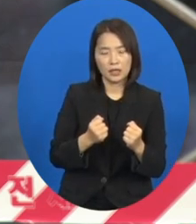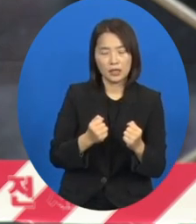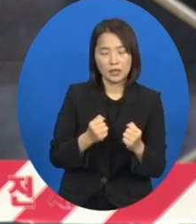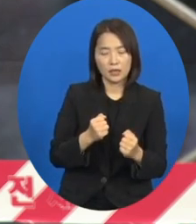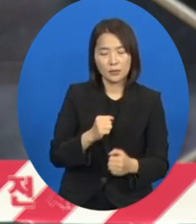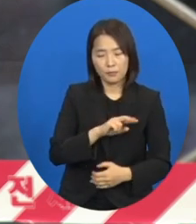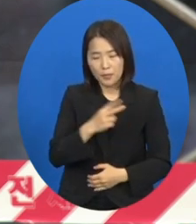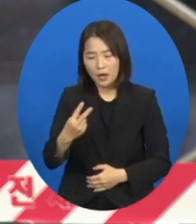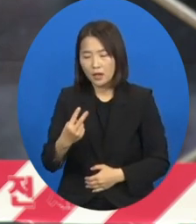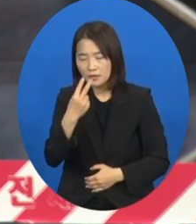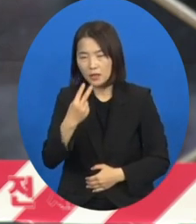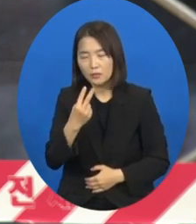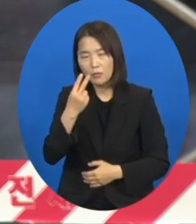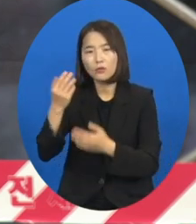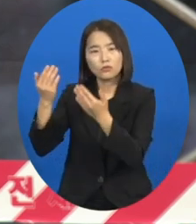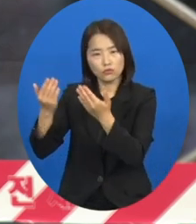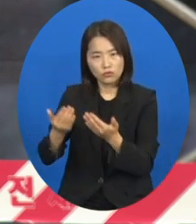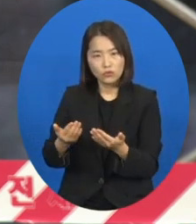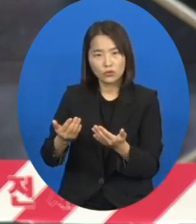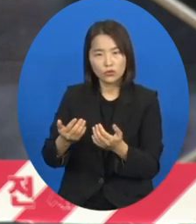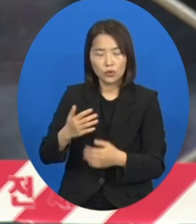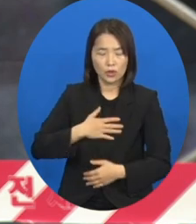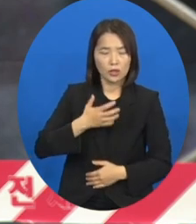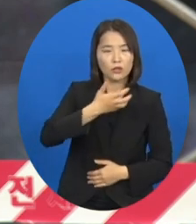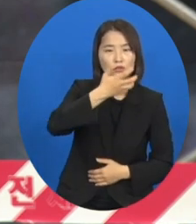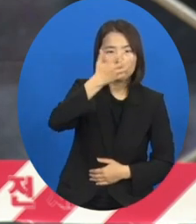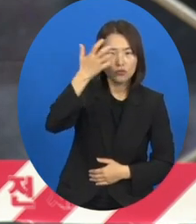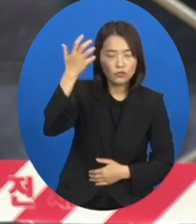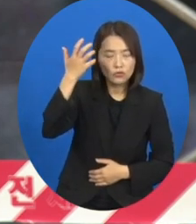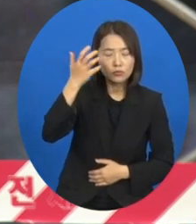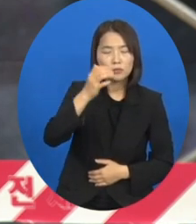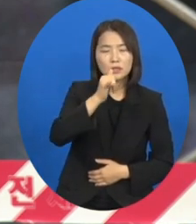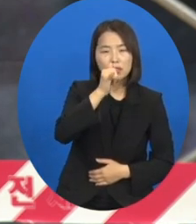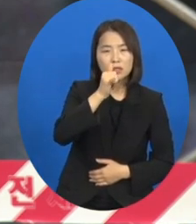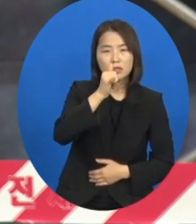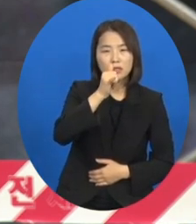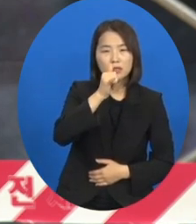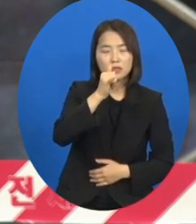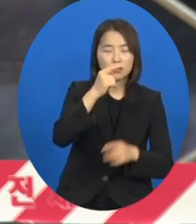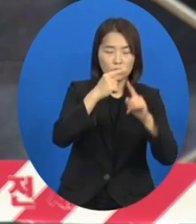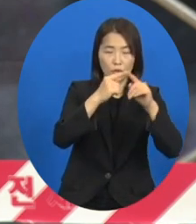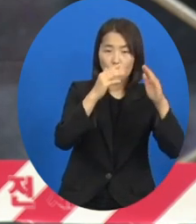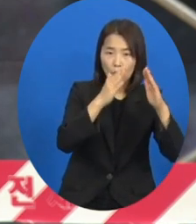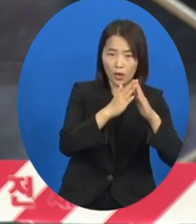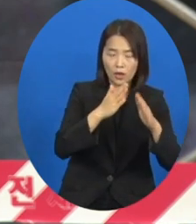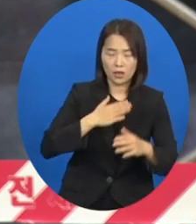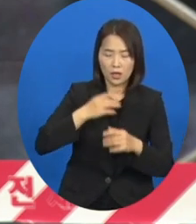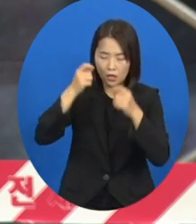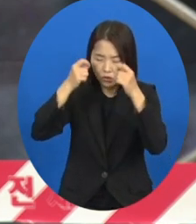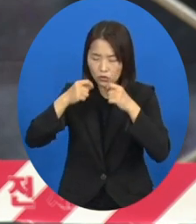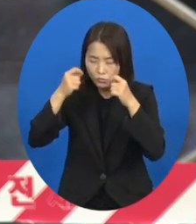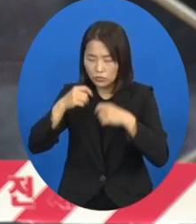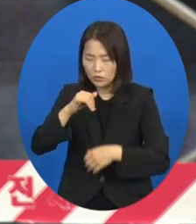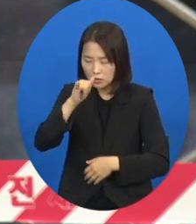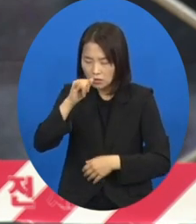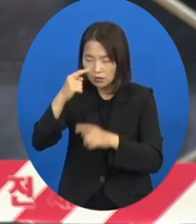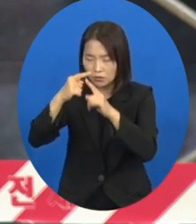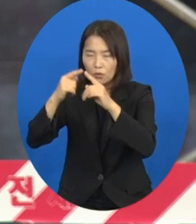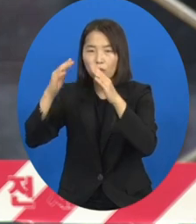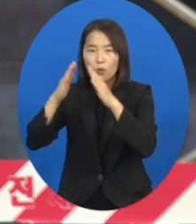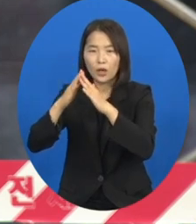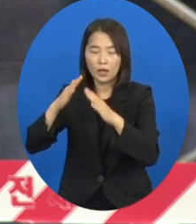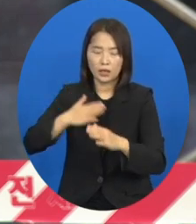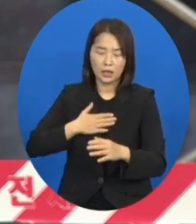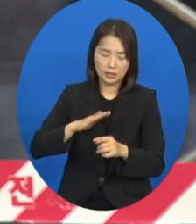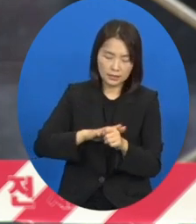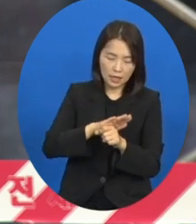변화시키고 나의 꿈이 있었던 교회, 나의 눈물이 있었던 교회, 내 사랑의